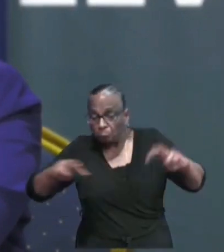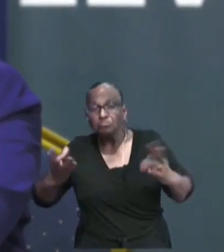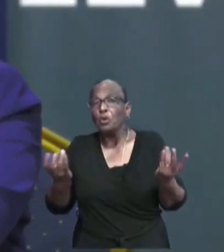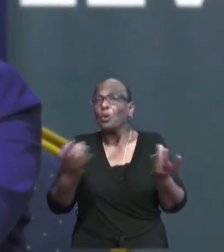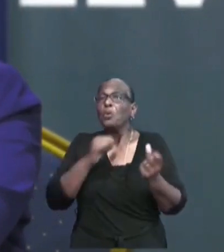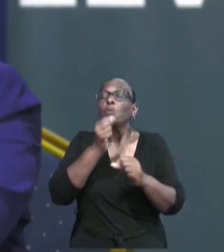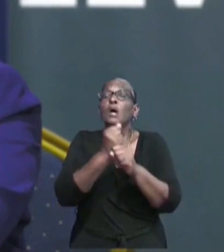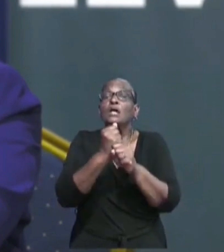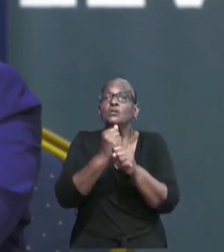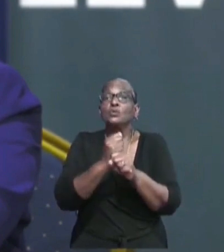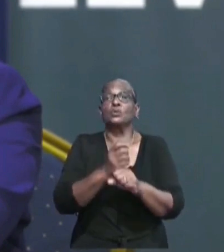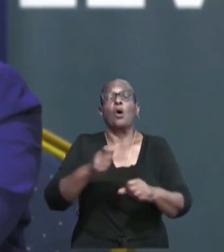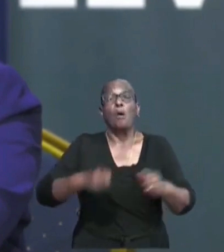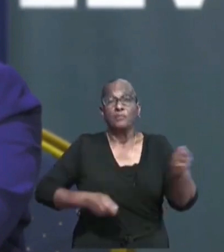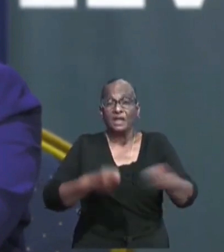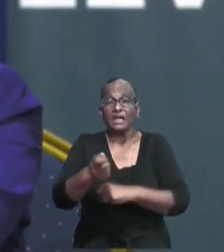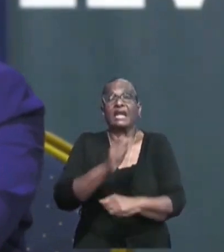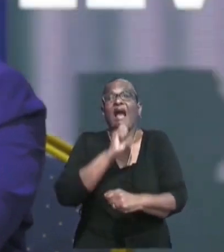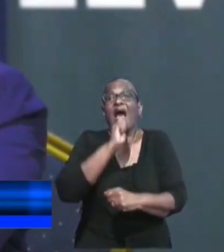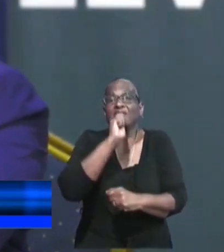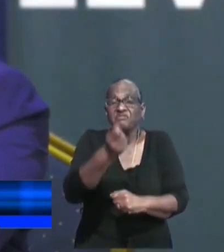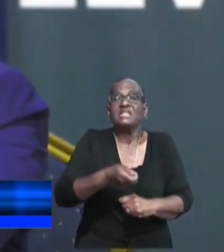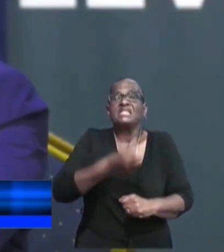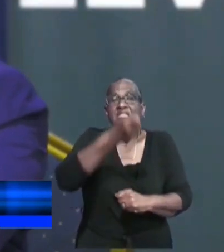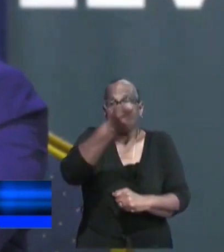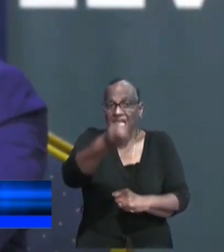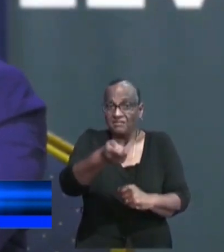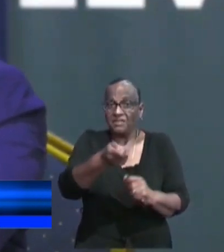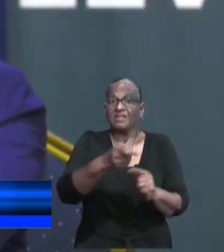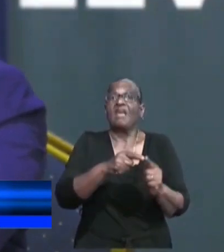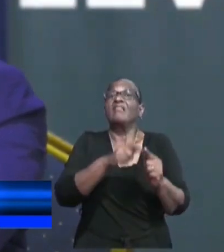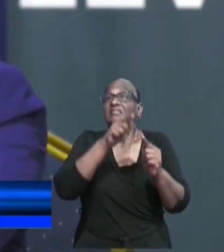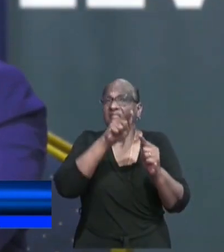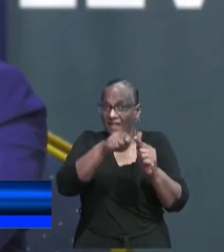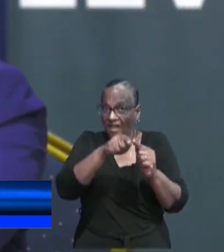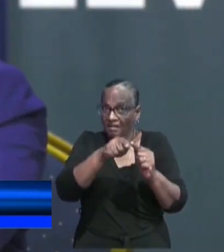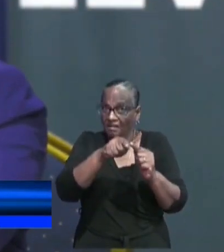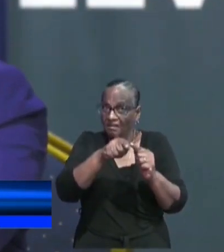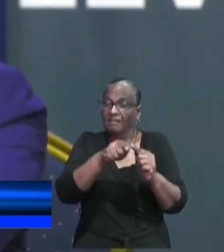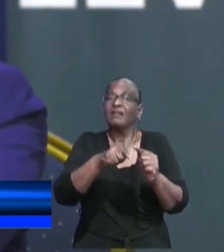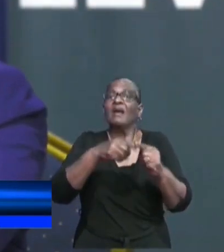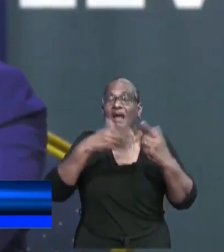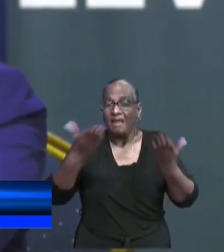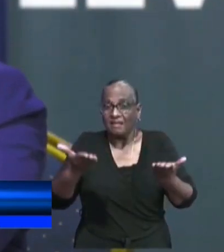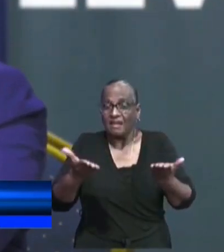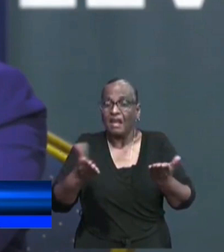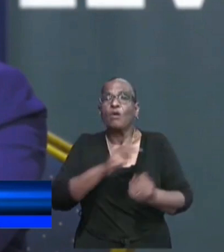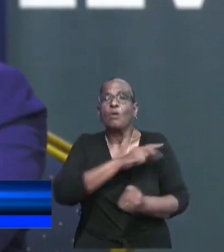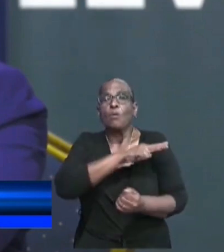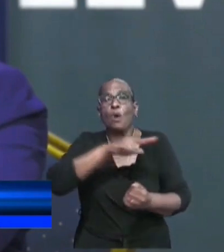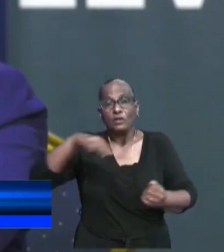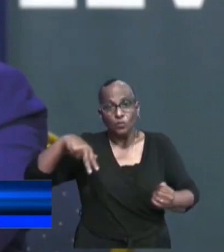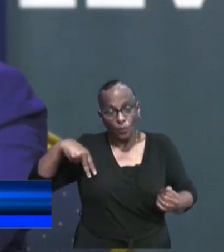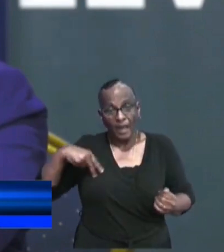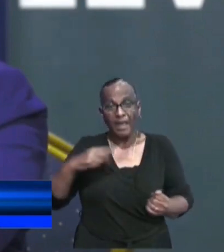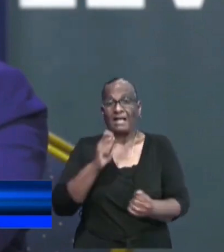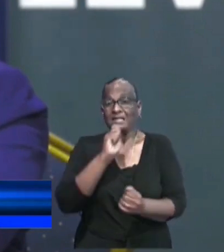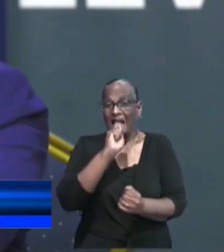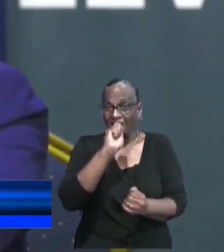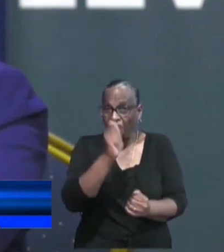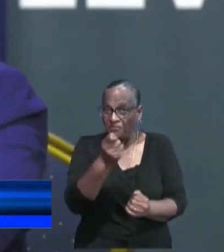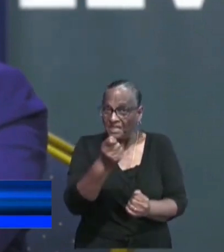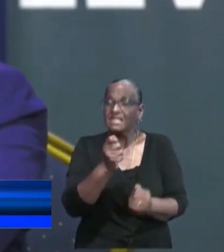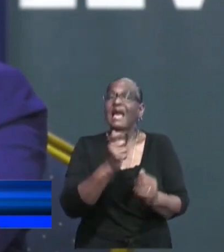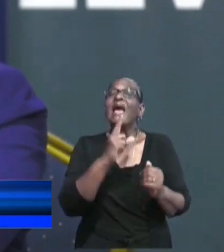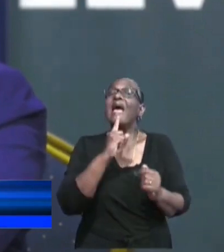regering adviseren en dan van daaruit abstraheren wat wij als advies en